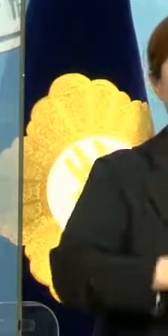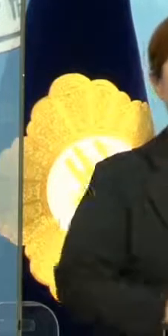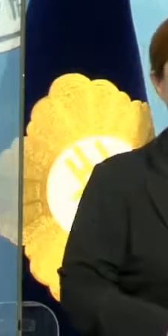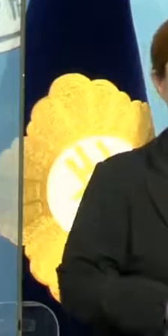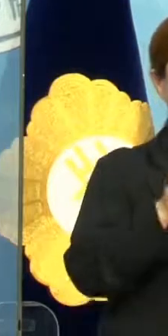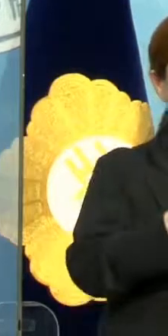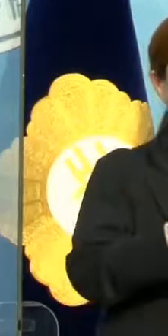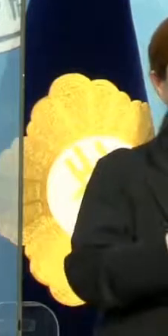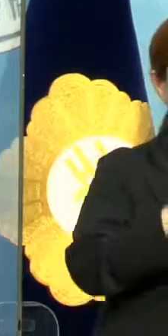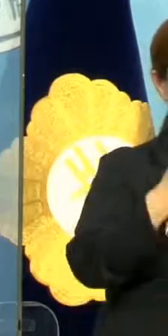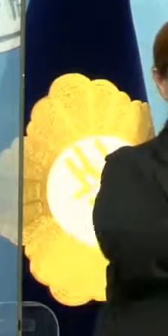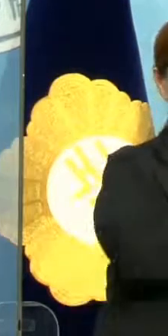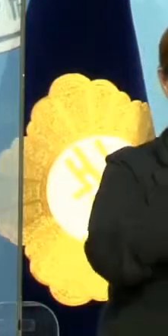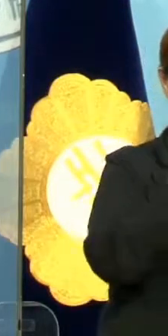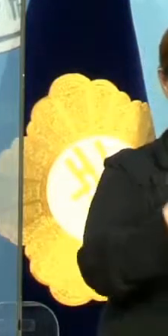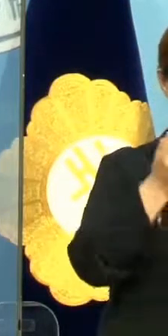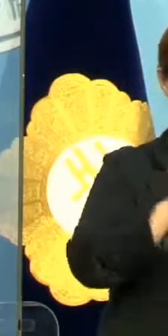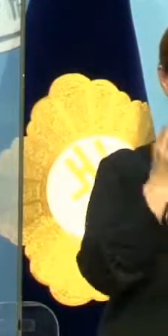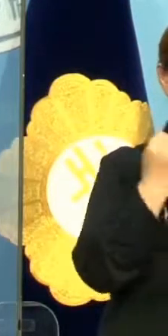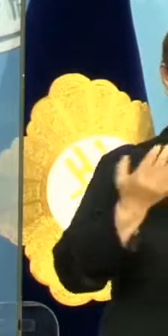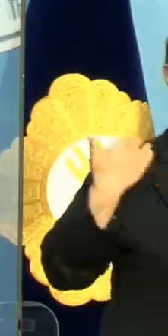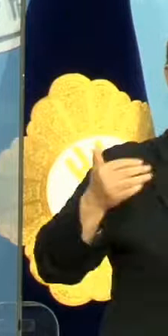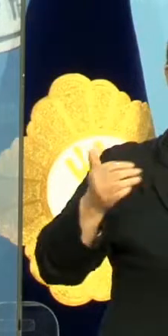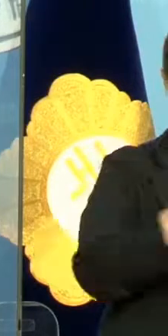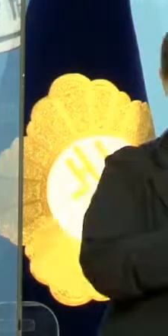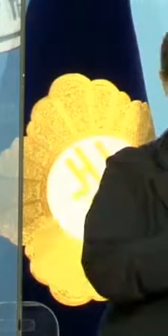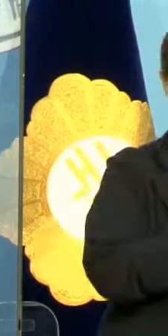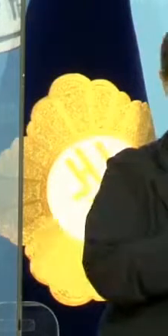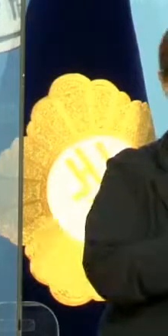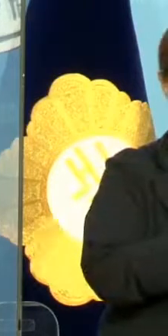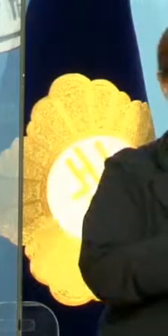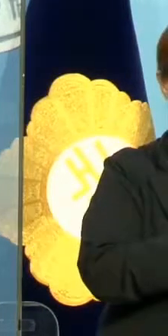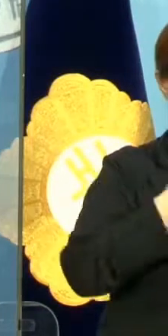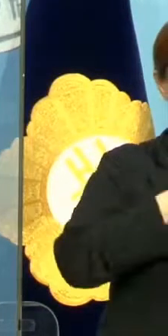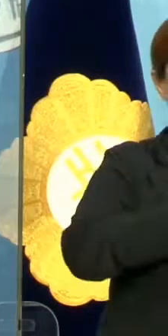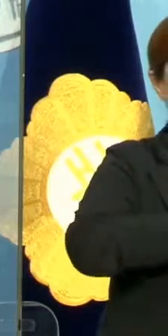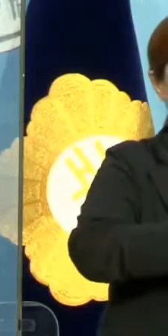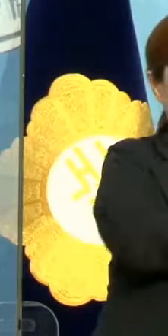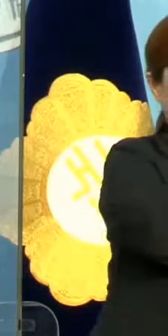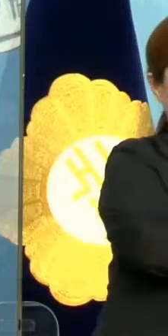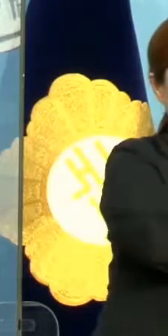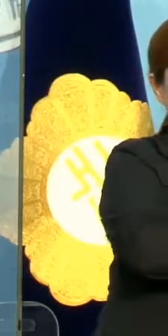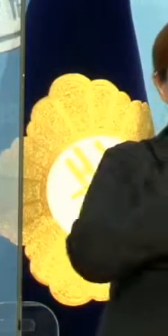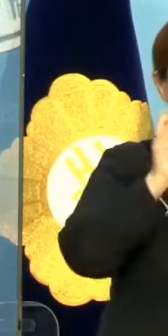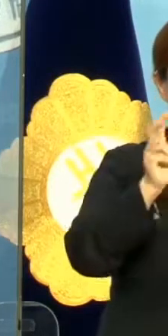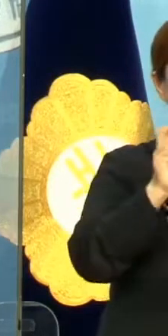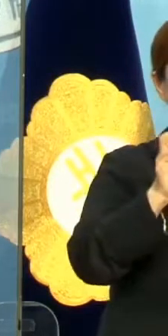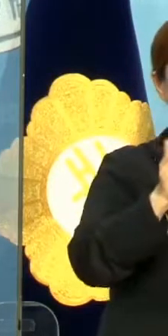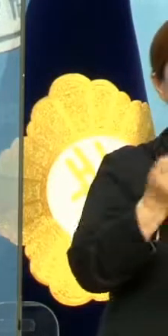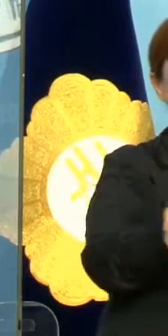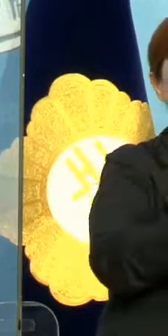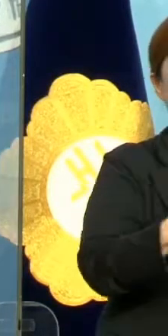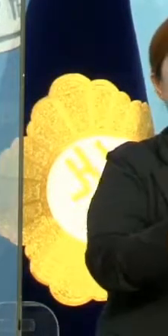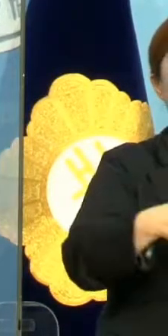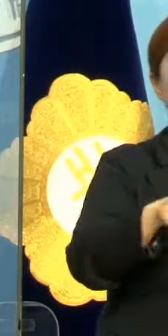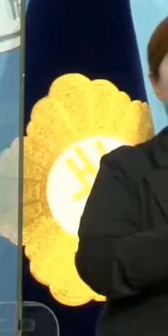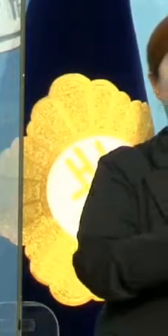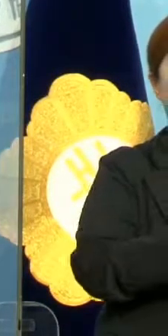지금은 국회에 있지만 얼마 전까지만 해도 내 손으로 일군 기업에서 직원들과 함께